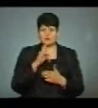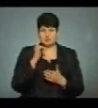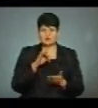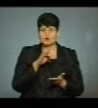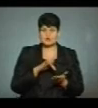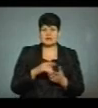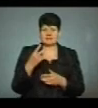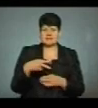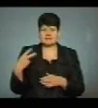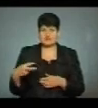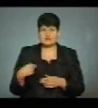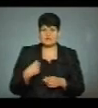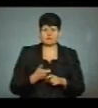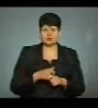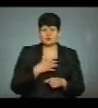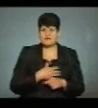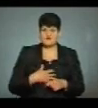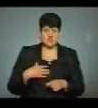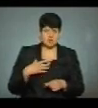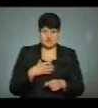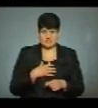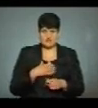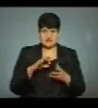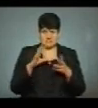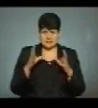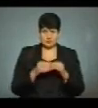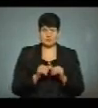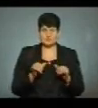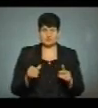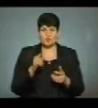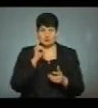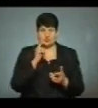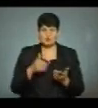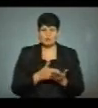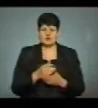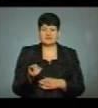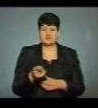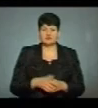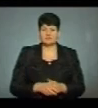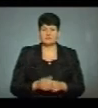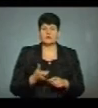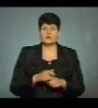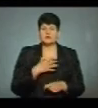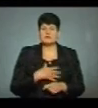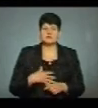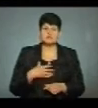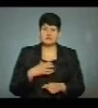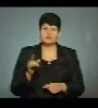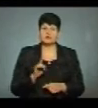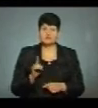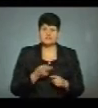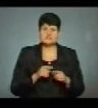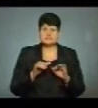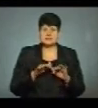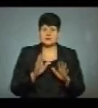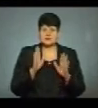столицею 2020, і нам дуже важливо, власне, загалом розвиток молодіжної політики у Тернополі. Дуже важливо, що ці